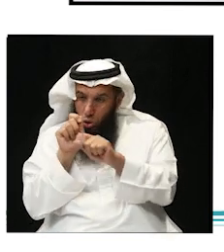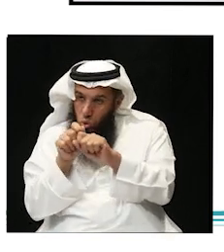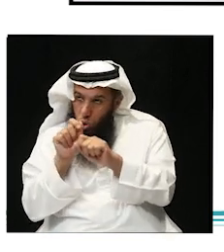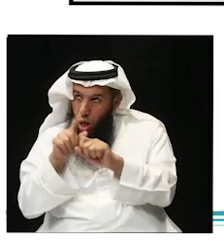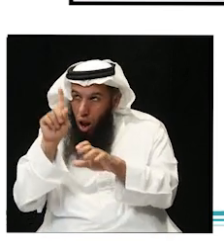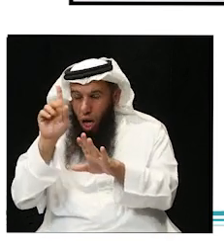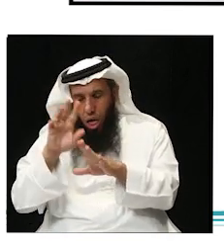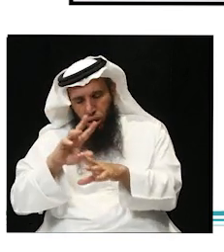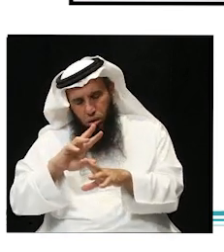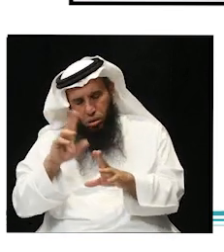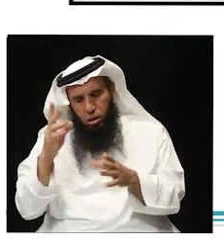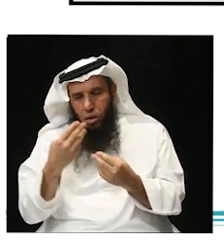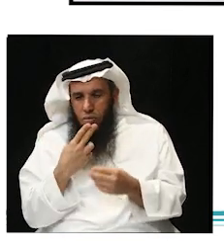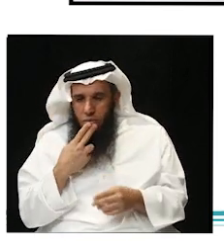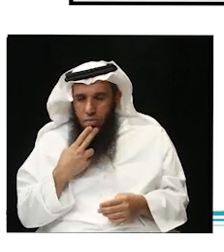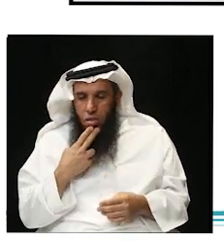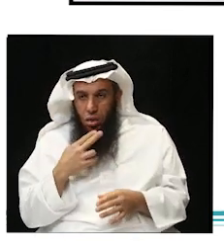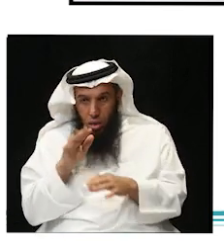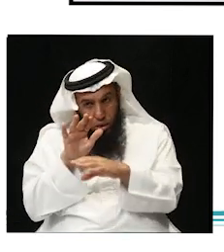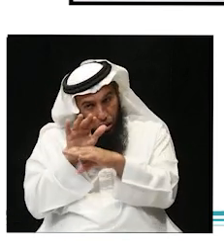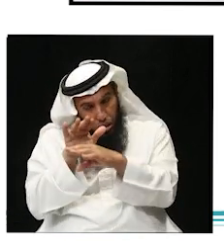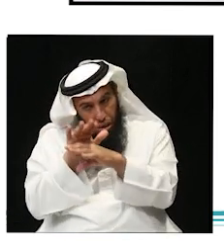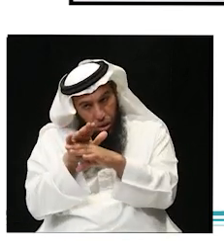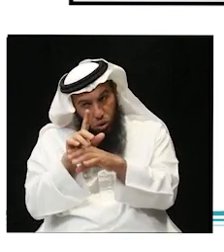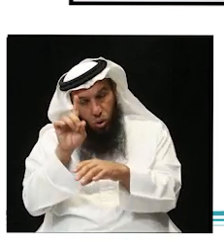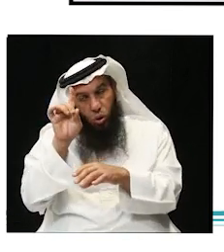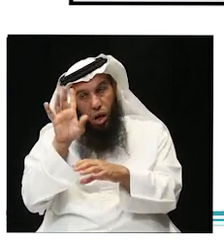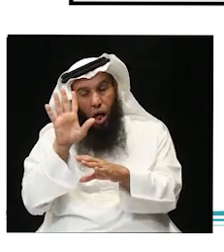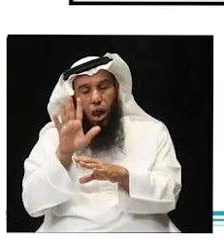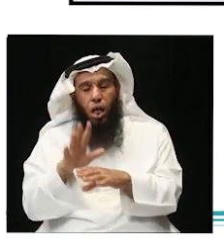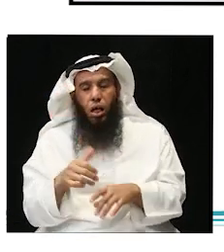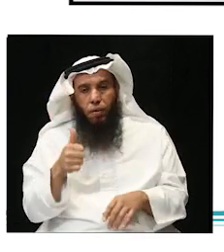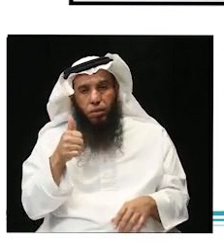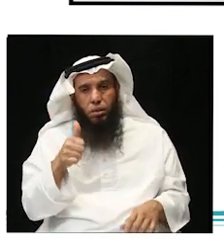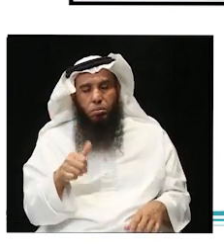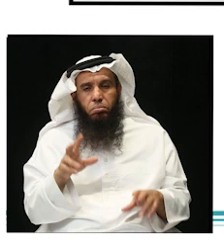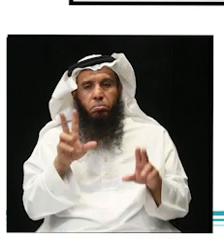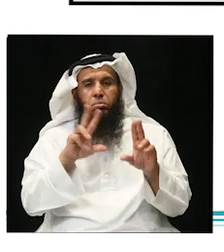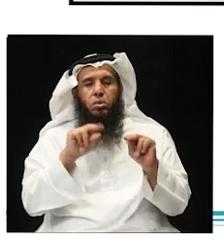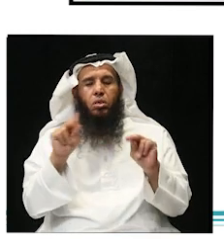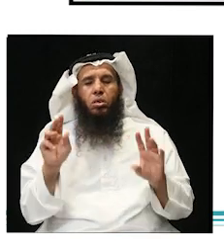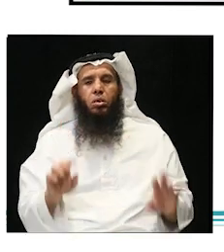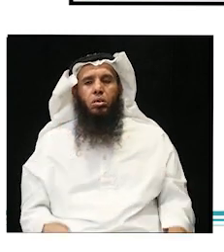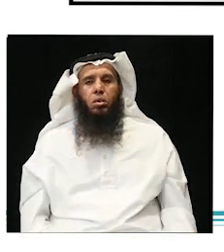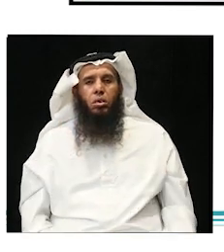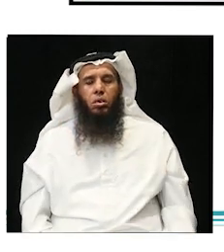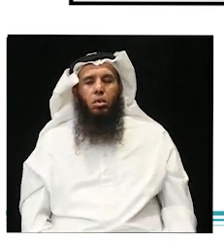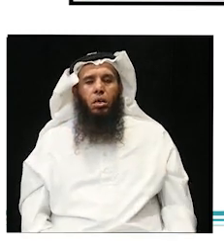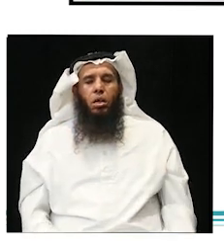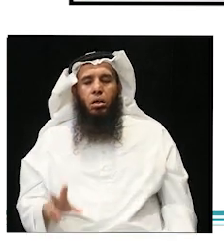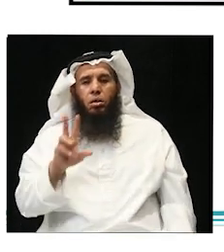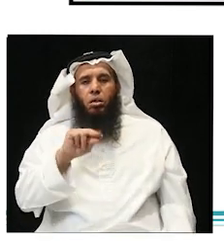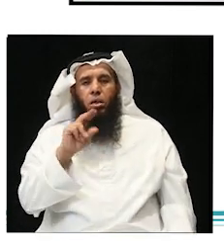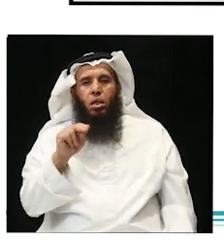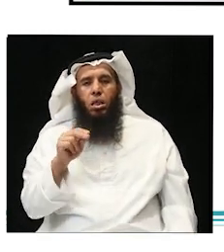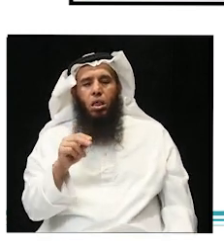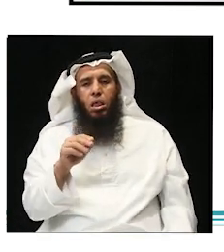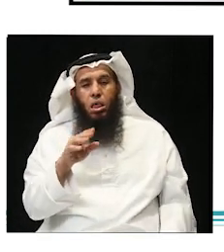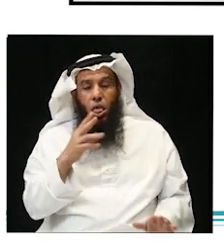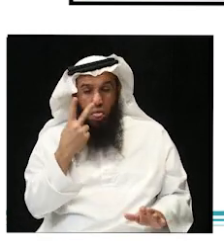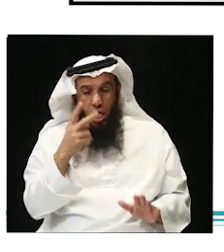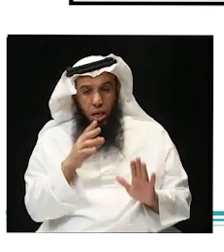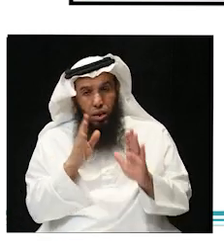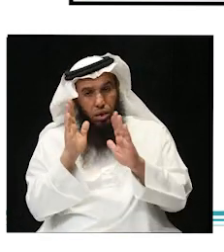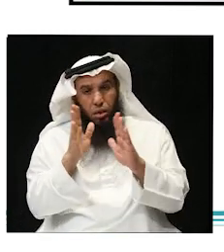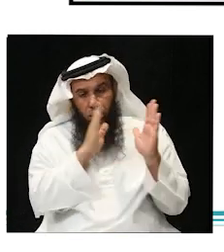الذنوب والمعاصي. ولهذا قال لك: وليس هذا بغضا مطلقا، بل يحب المسلم العاصي بقدر ما فيه من الإيمان. كل إنسان فيه